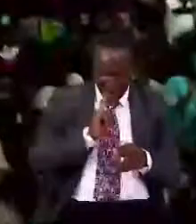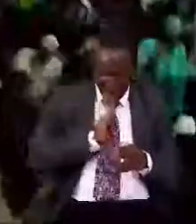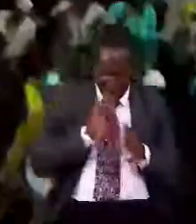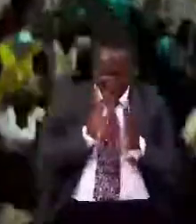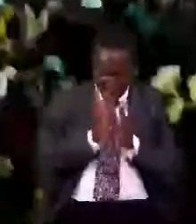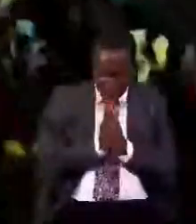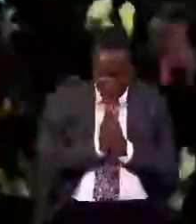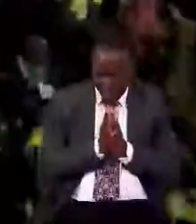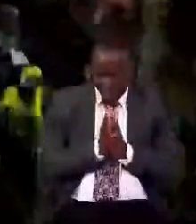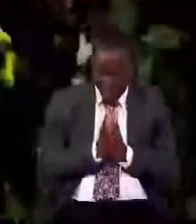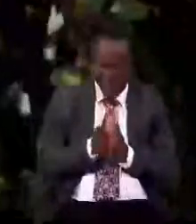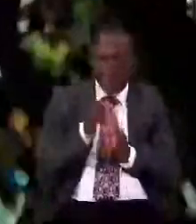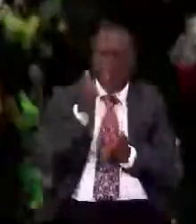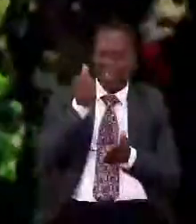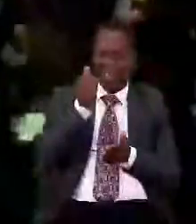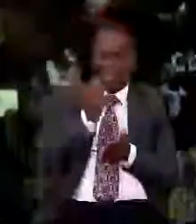C'est fait.